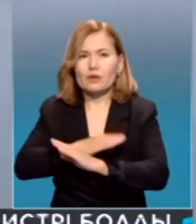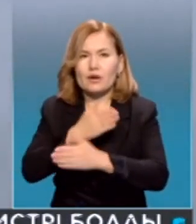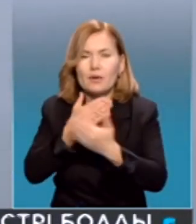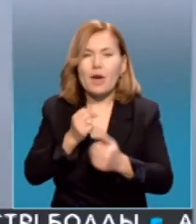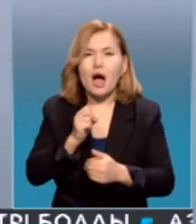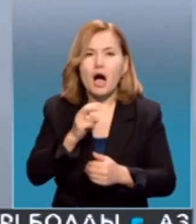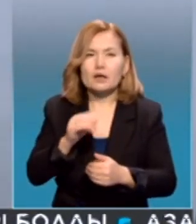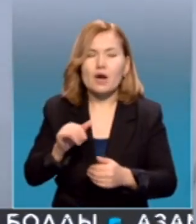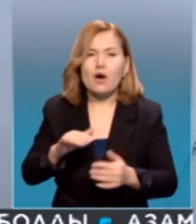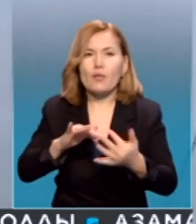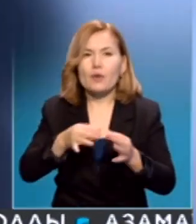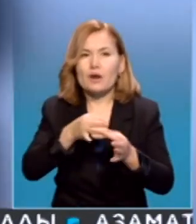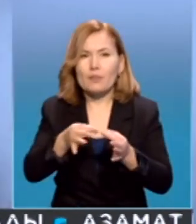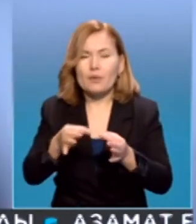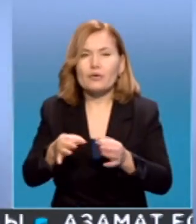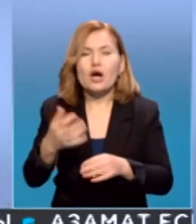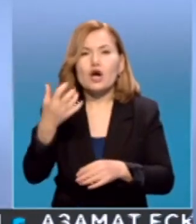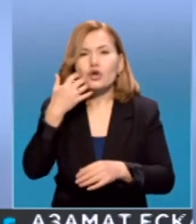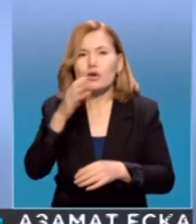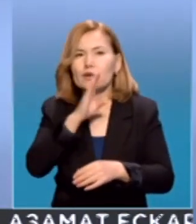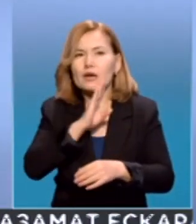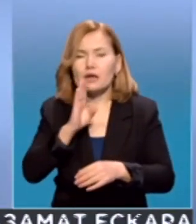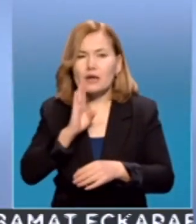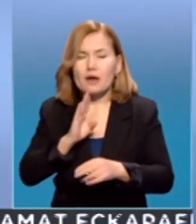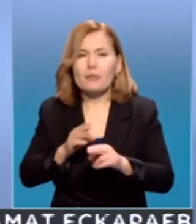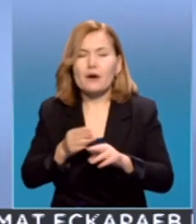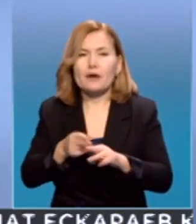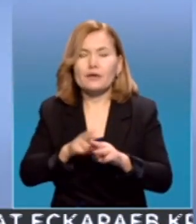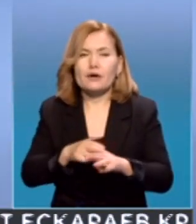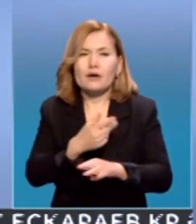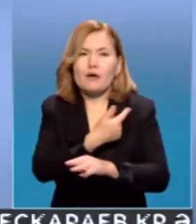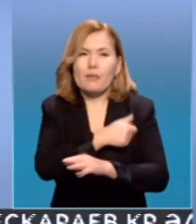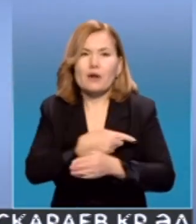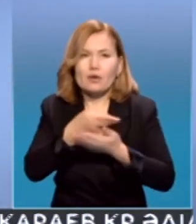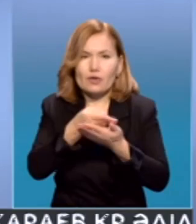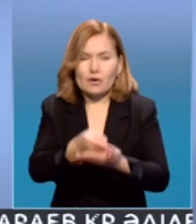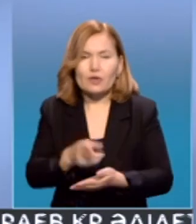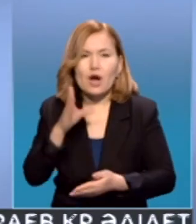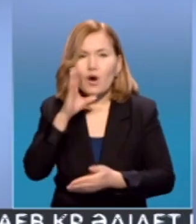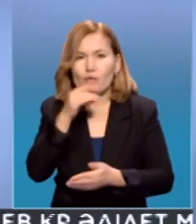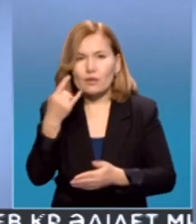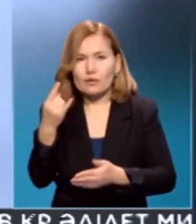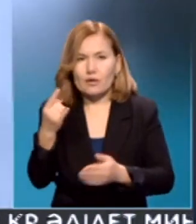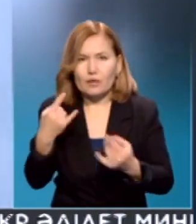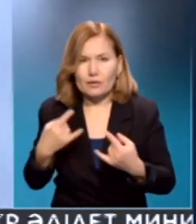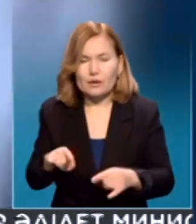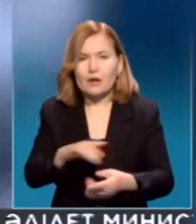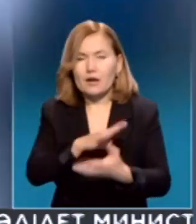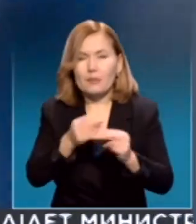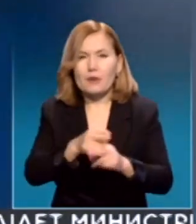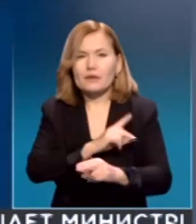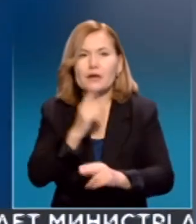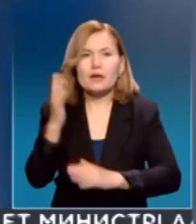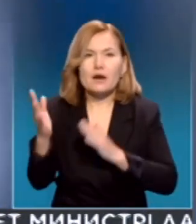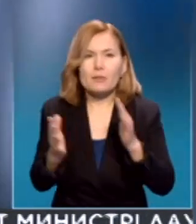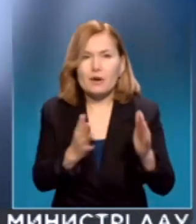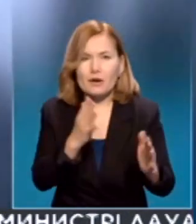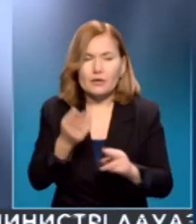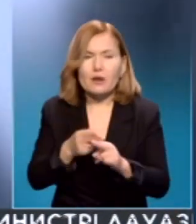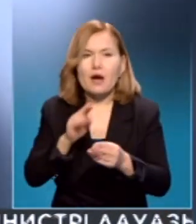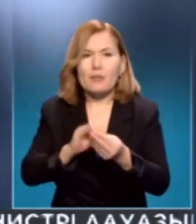елді мекеніндегі 3 жүкті келіншек Теміртаудағы перзентханаға жеткізілген. Кеше басталған ат құлағы көрінбейтін ақтүтек боран әлі